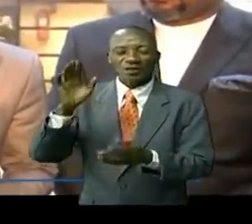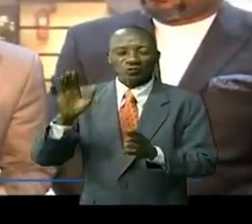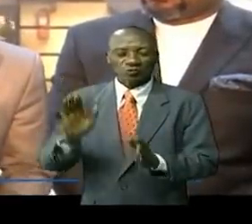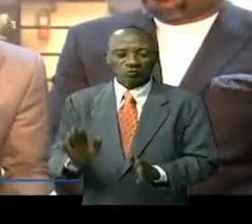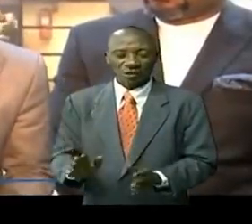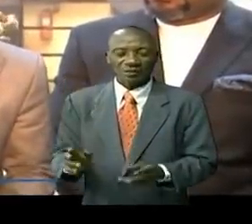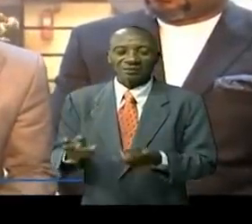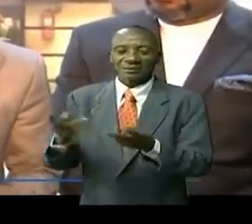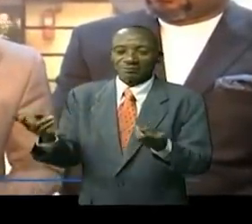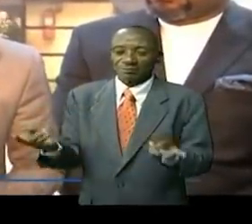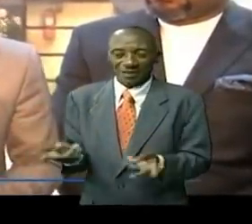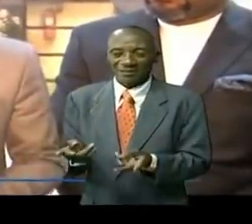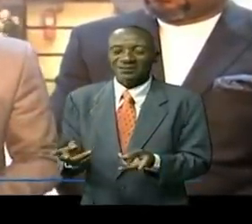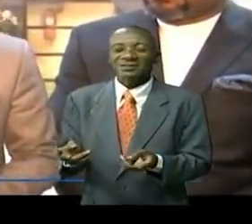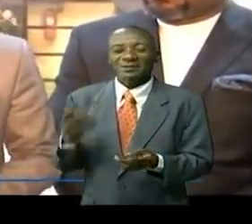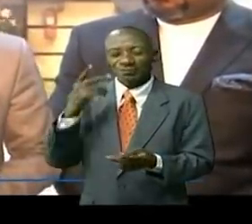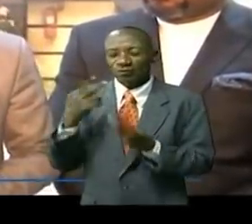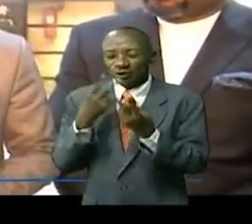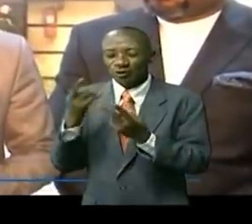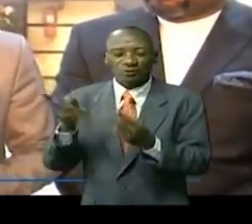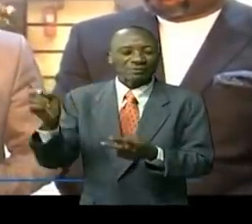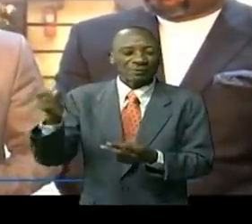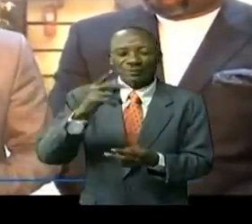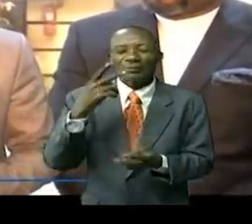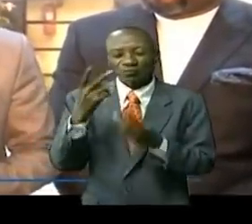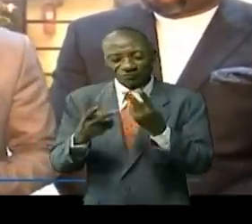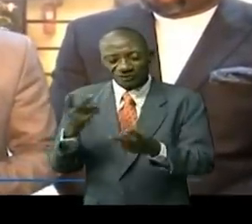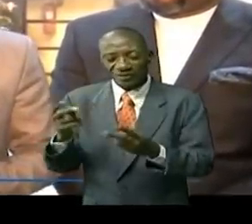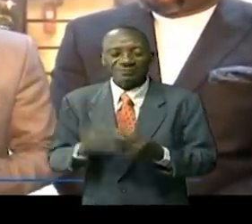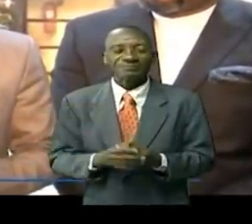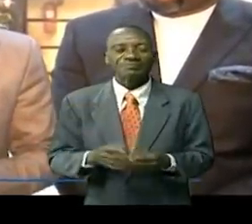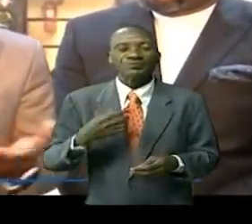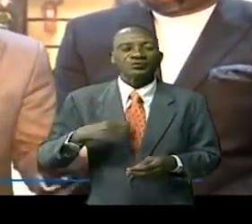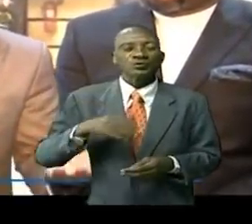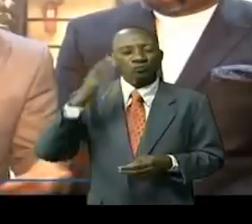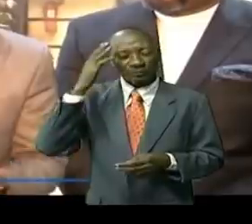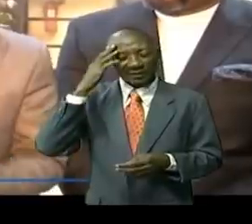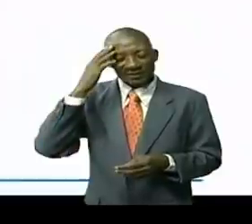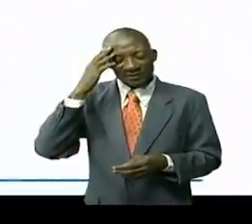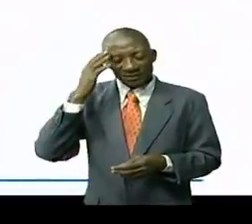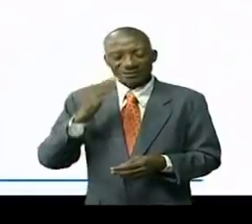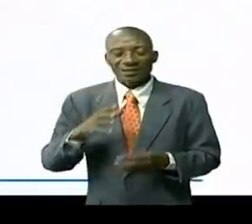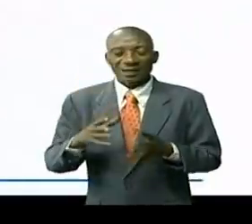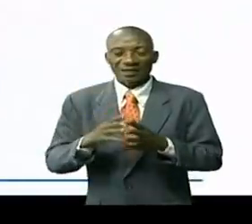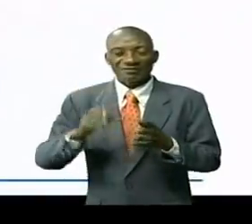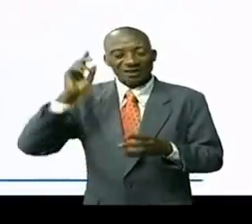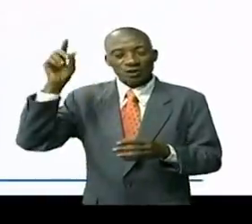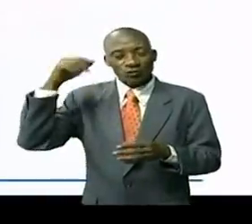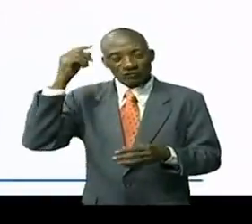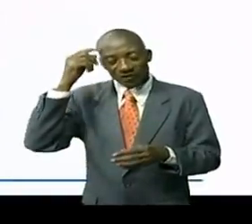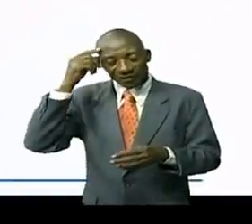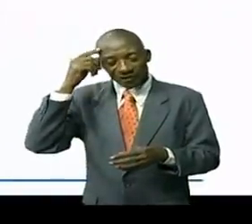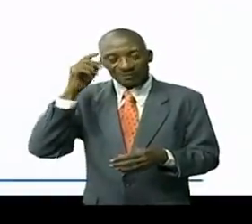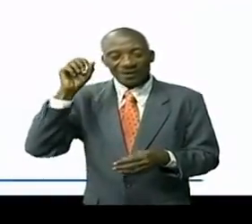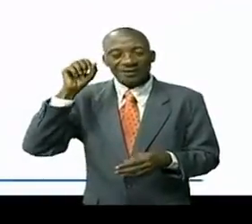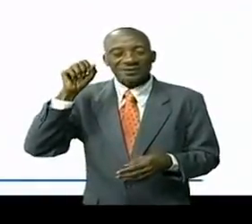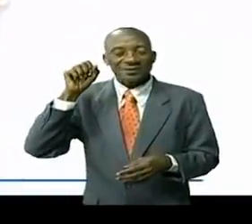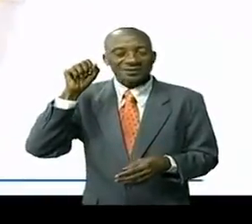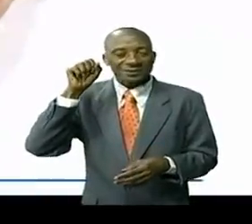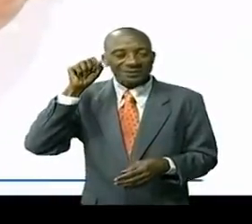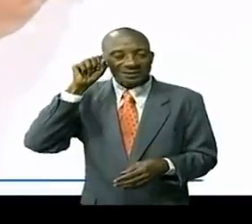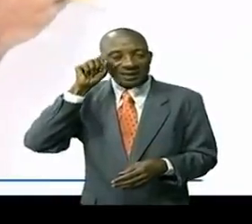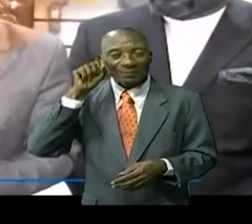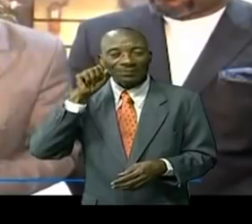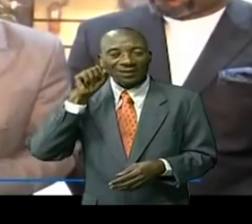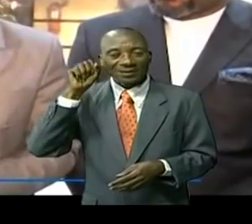du peuple. Et nous pensons qu'avec l'appui du gouvernement Sama, nous saurons redonner à ce site une nouvelle